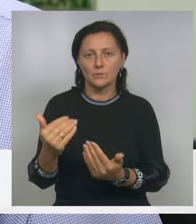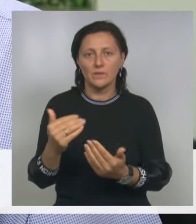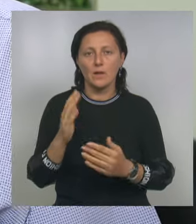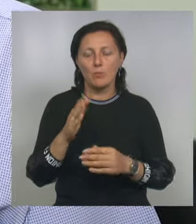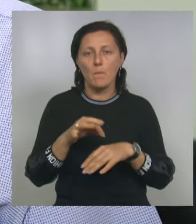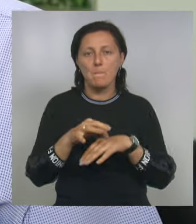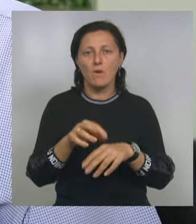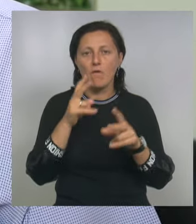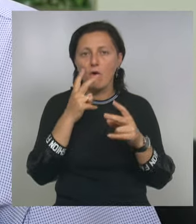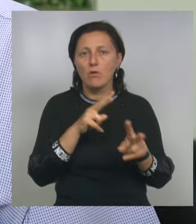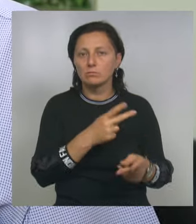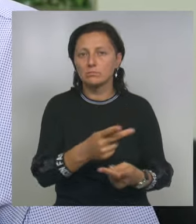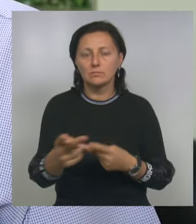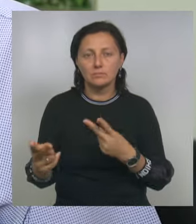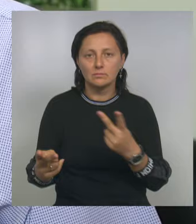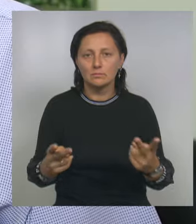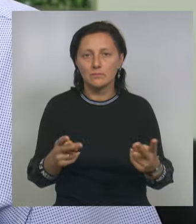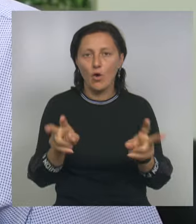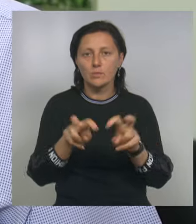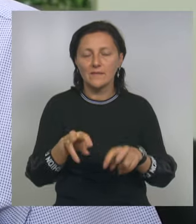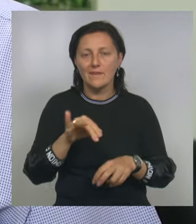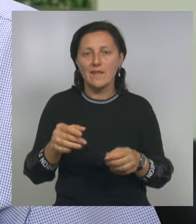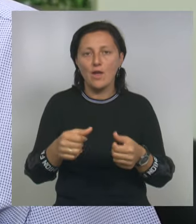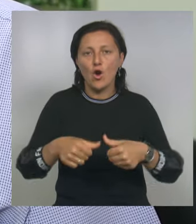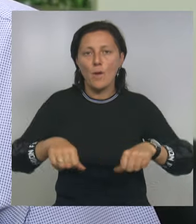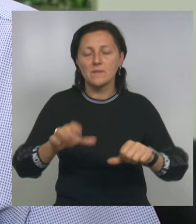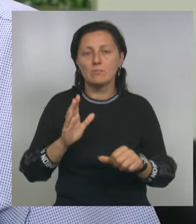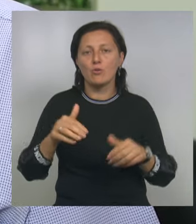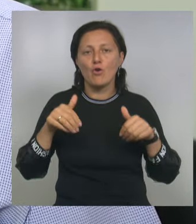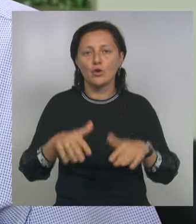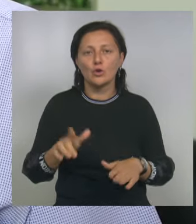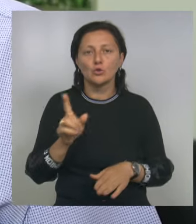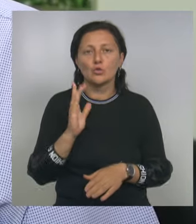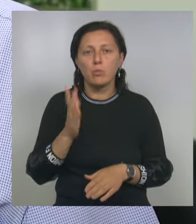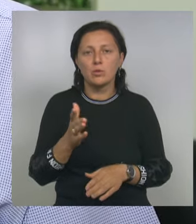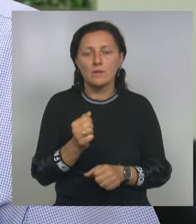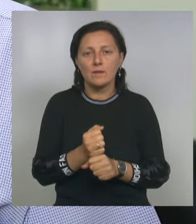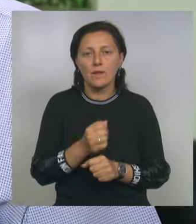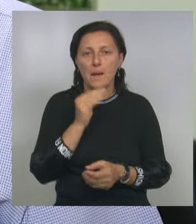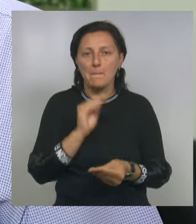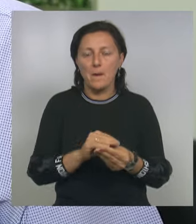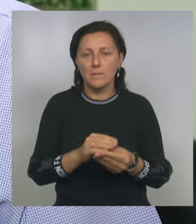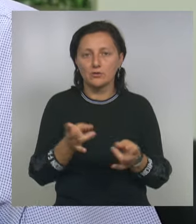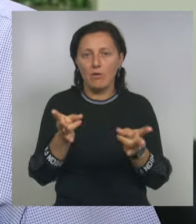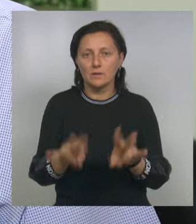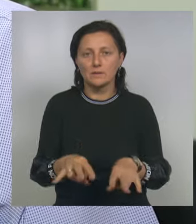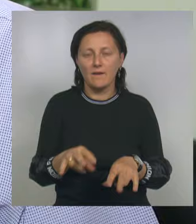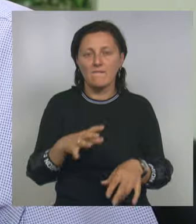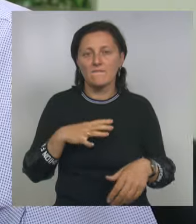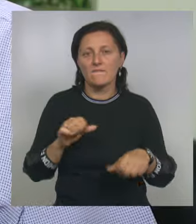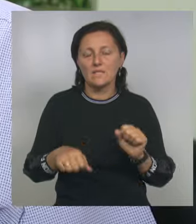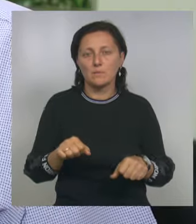проводят обследование и комиссионно решают, что дальше с этими посевами делать. Либо их оставить, что они,